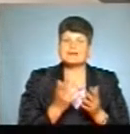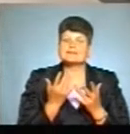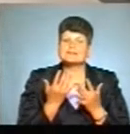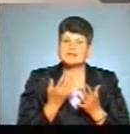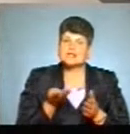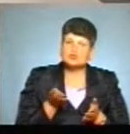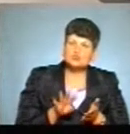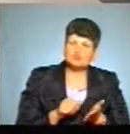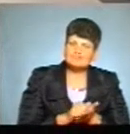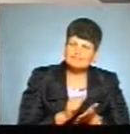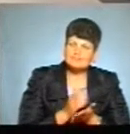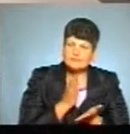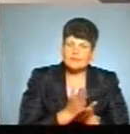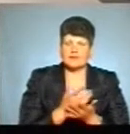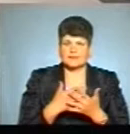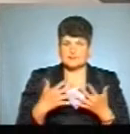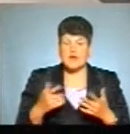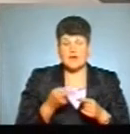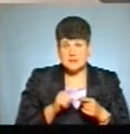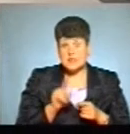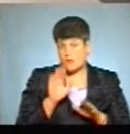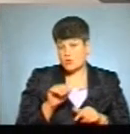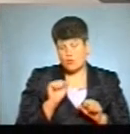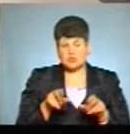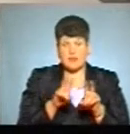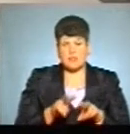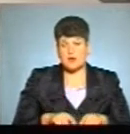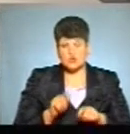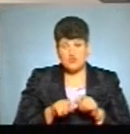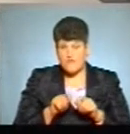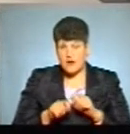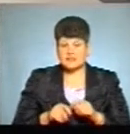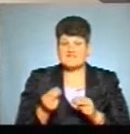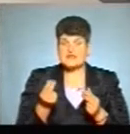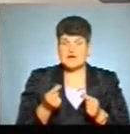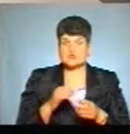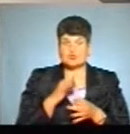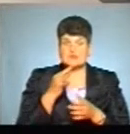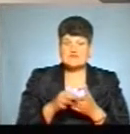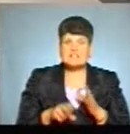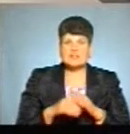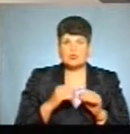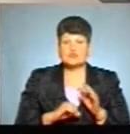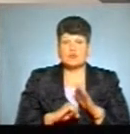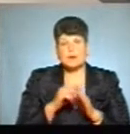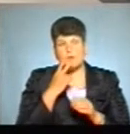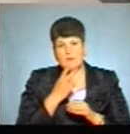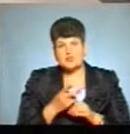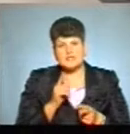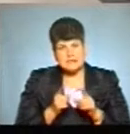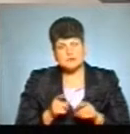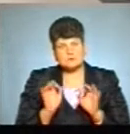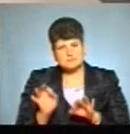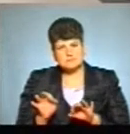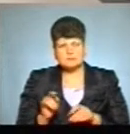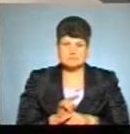друк. І зазначена інформація потім можна буде аналізувати фінансові звіти з виборчих фондів для того, щоб побачити, чи дійсно так, чи не дійсно